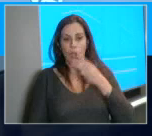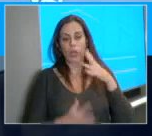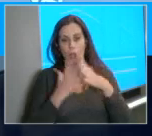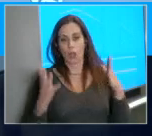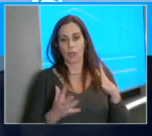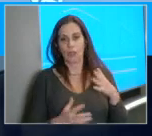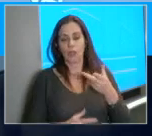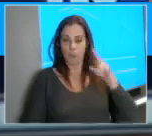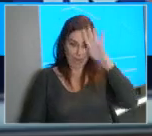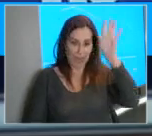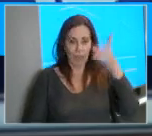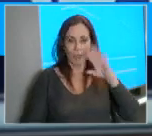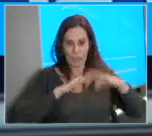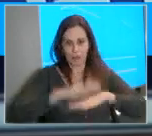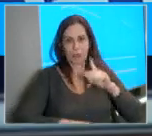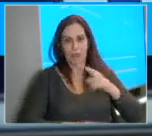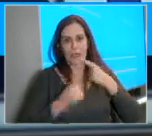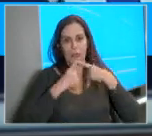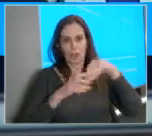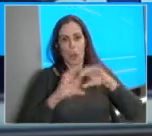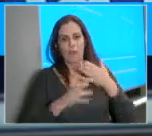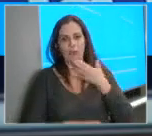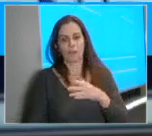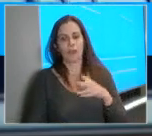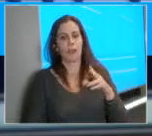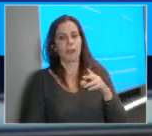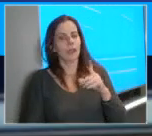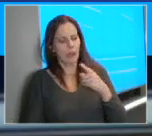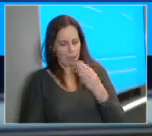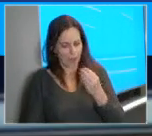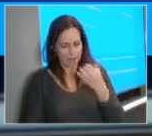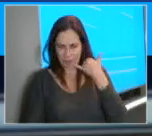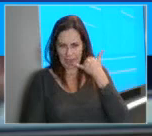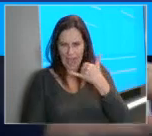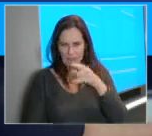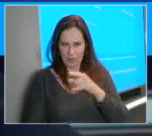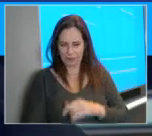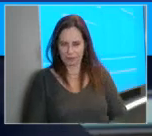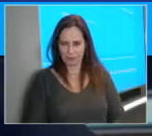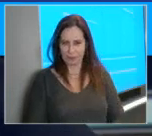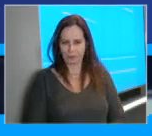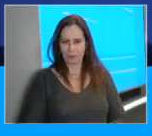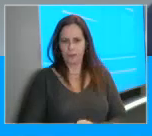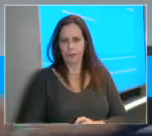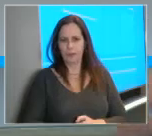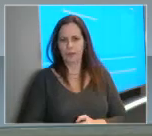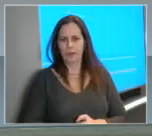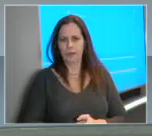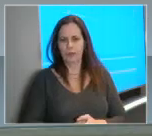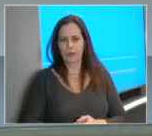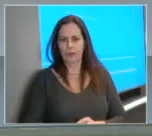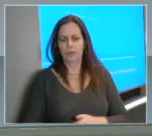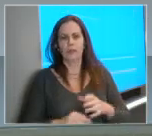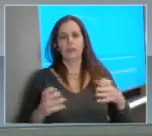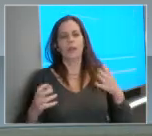יותר, יותר מאיראן ויותר מחיזבאללה, זה השיח בחברה הישראלית. יש עוד הרבה זמן לדבר כאן באולפן, בואו נפנה אליך, אורחנו על הקו, חבר הכנסת יעקב